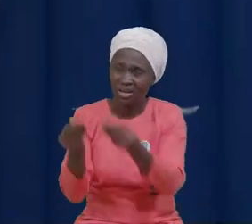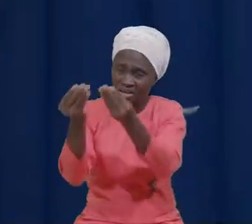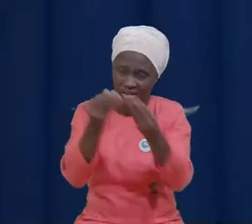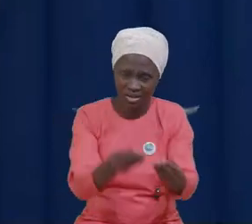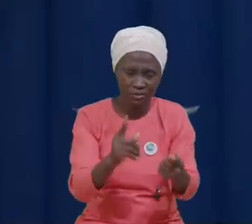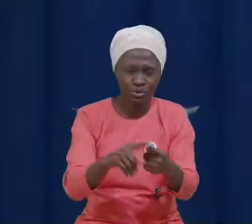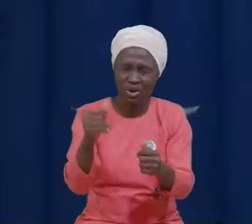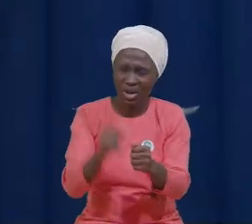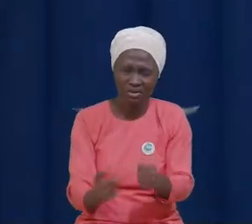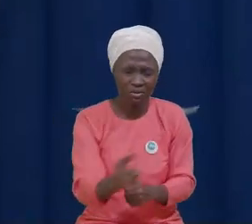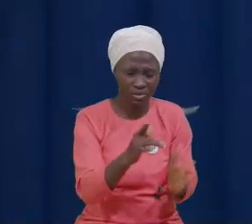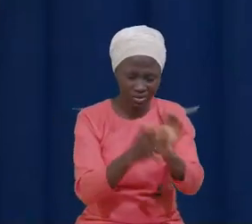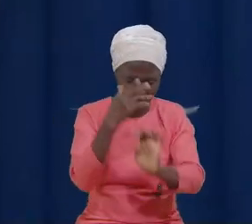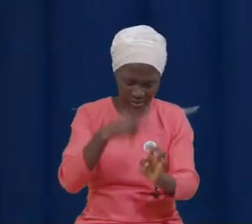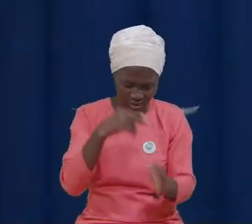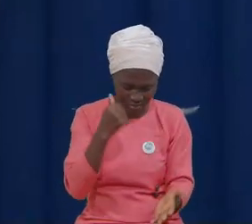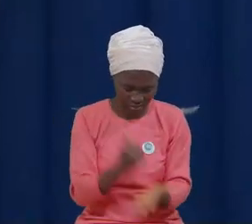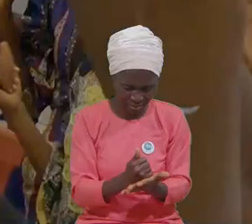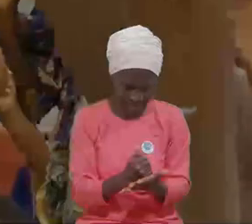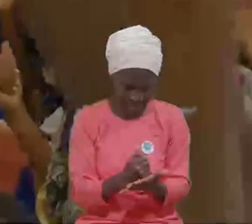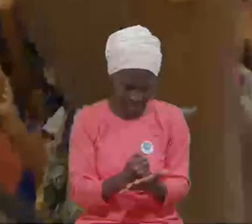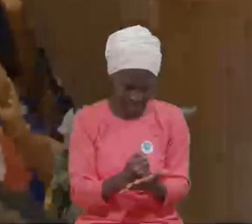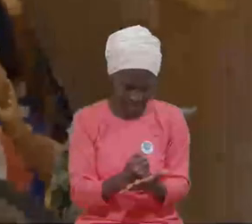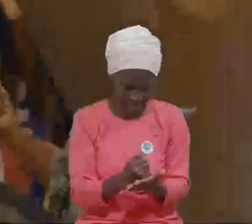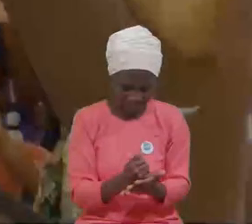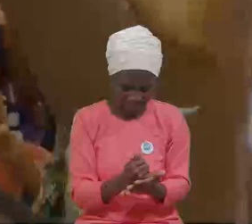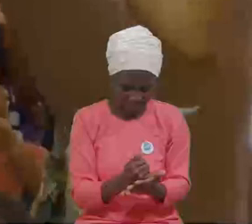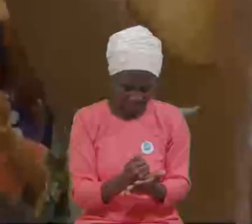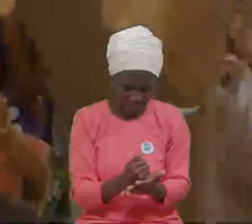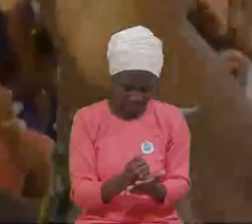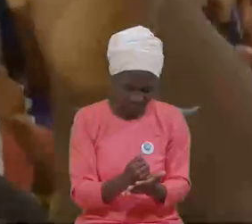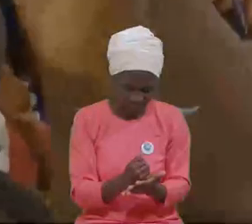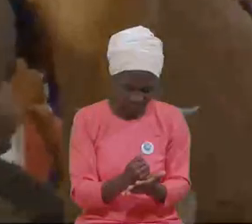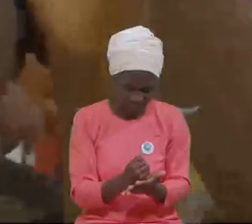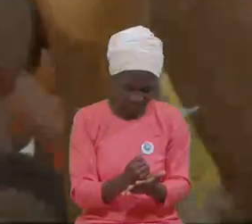donne à chacun au nom de Jésus.